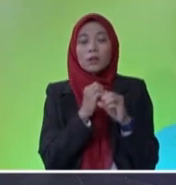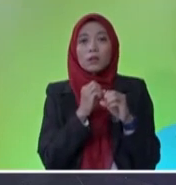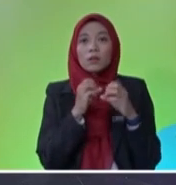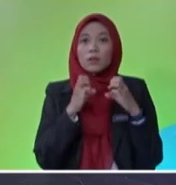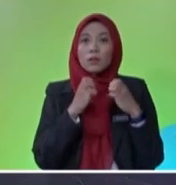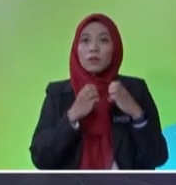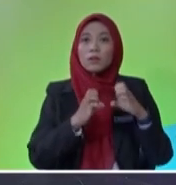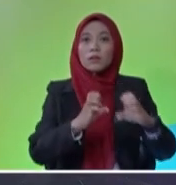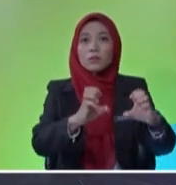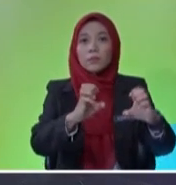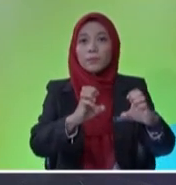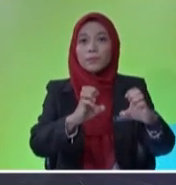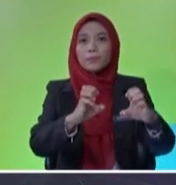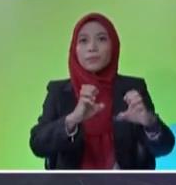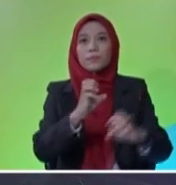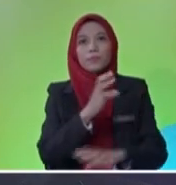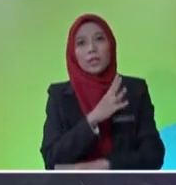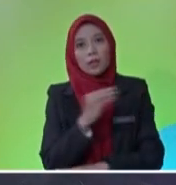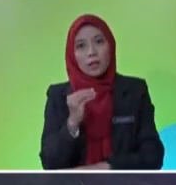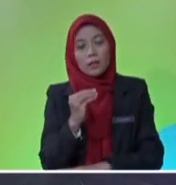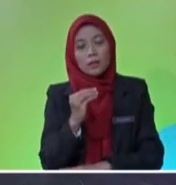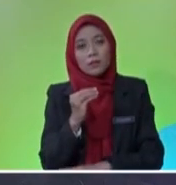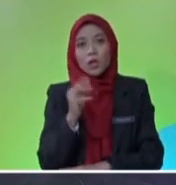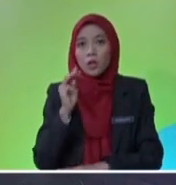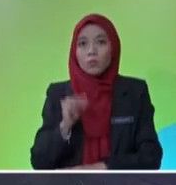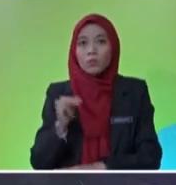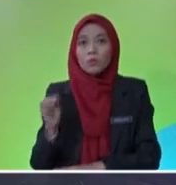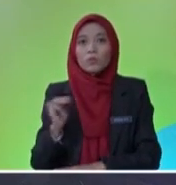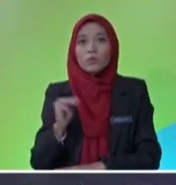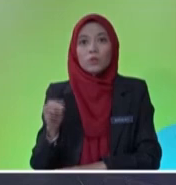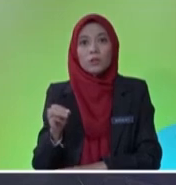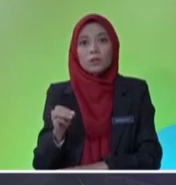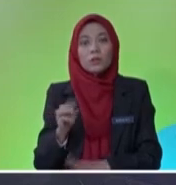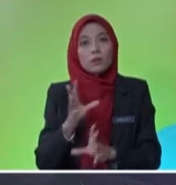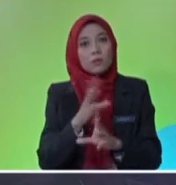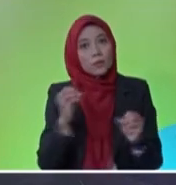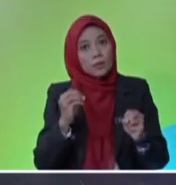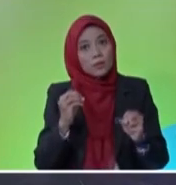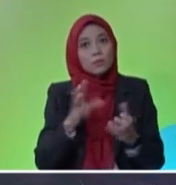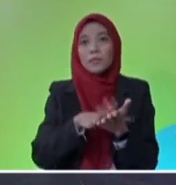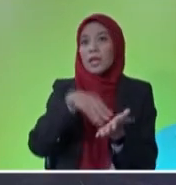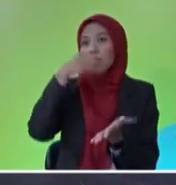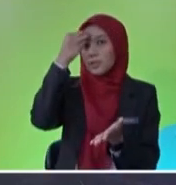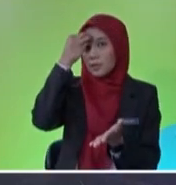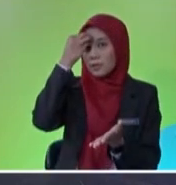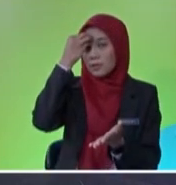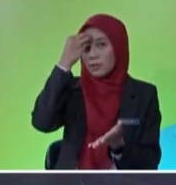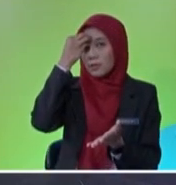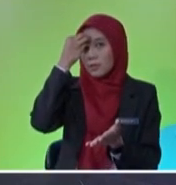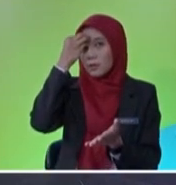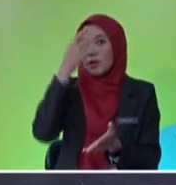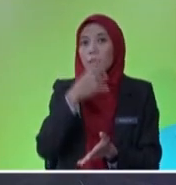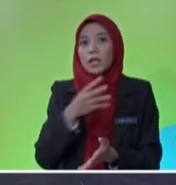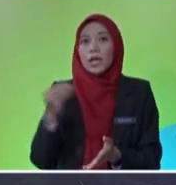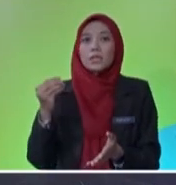hai dan Amur itu akan les itu dia ke Belajarlah Iya belajar dan dia akan sentiasa pekalah